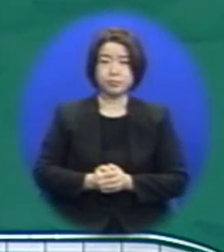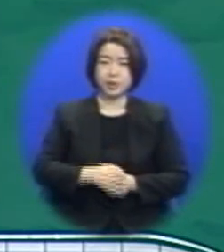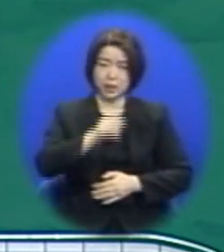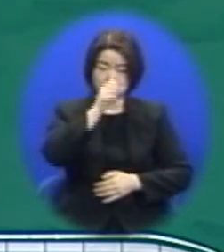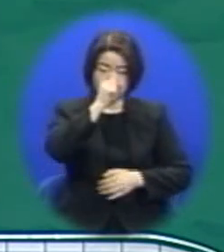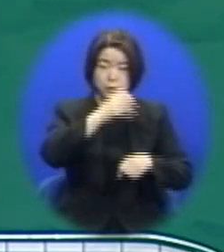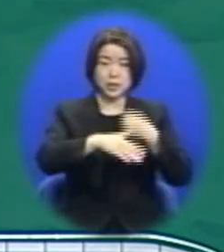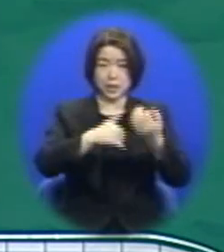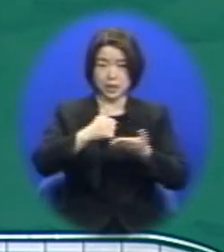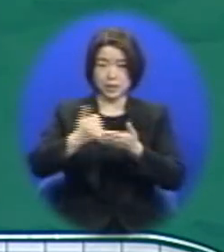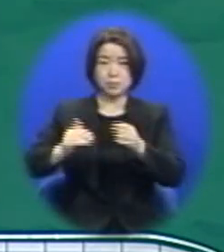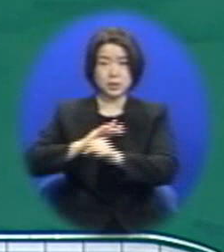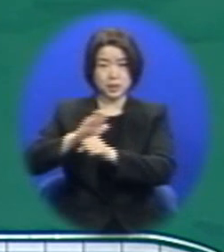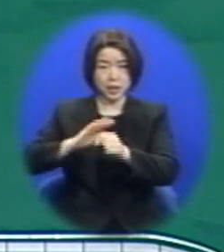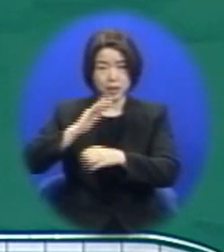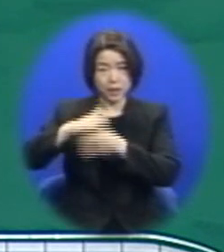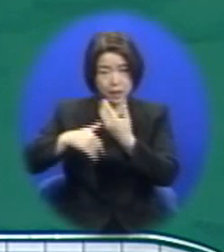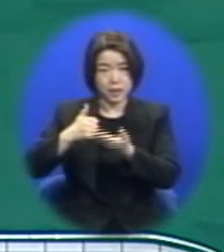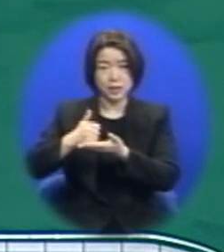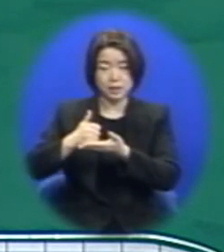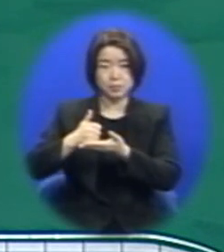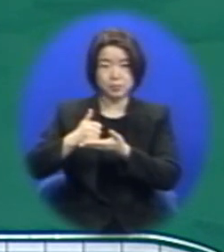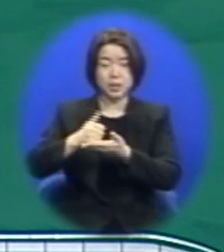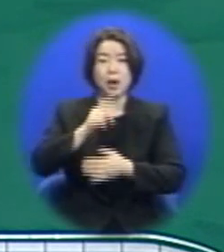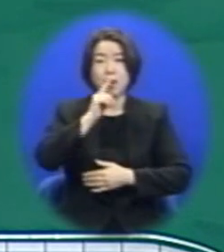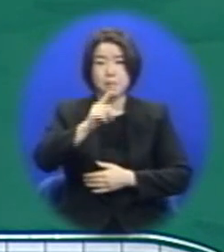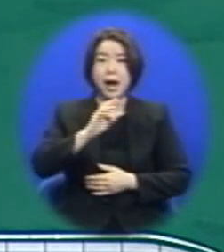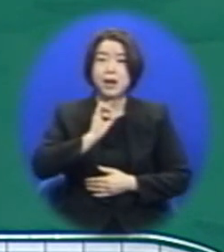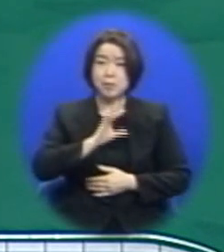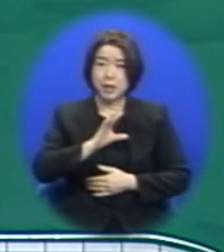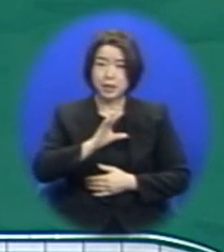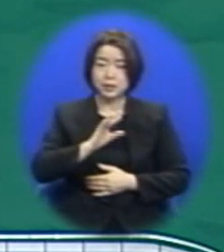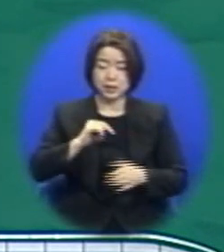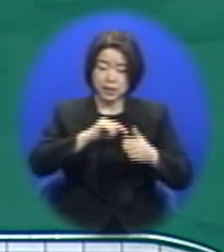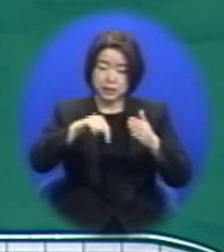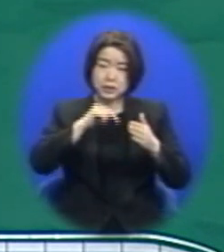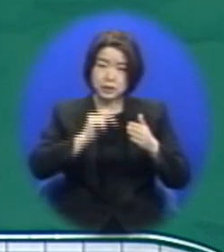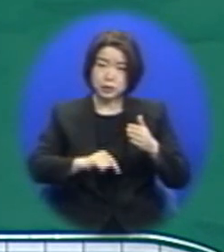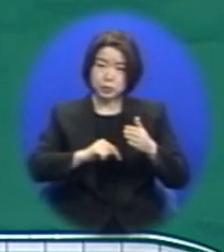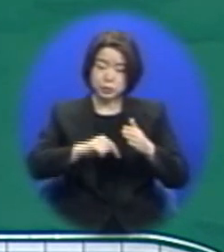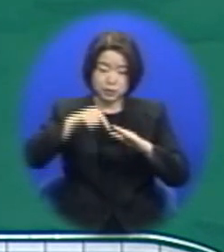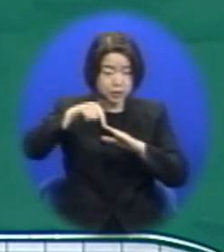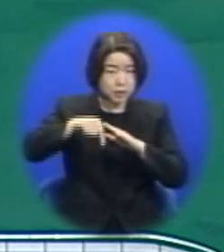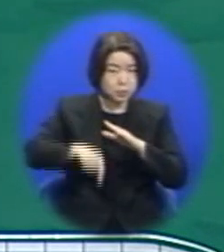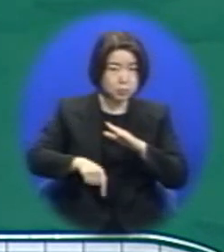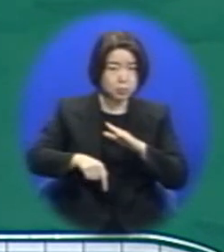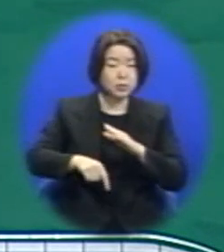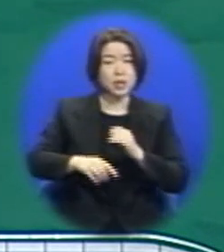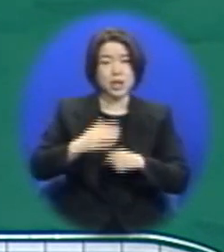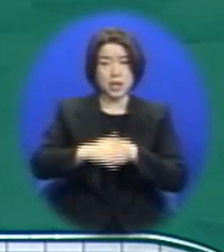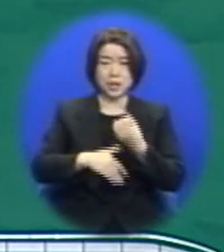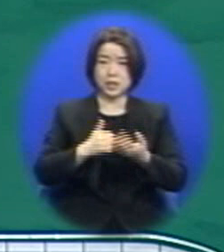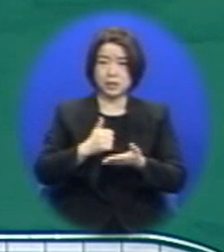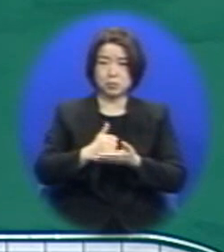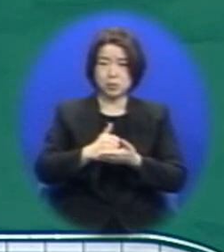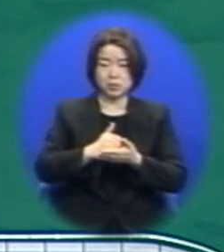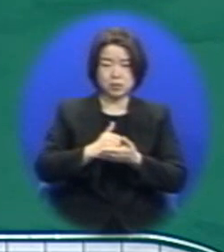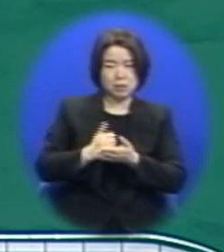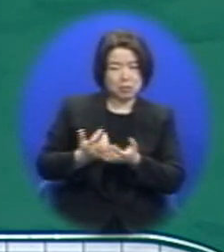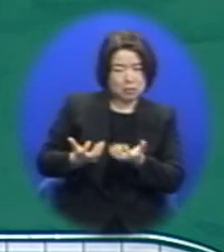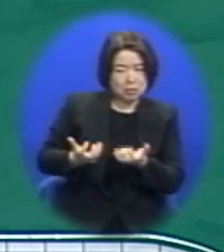좋으신 하나님, 사랑의 하나님 말만 그렇게 하지 실제로 마음속 깊은 곳에는 하나님은